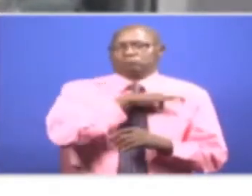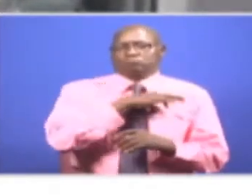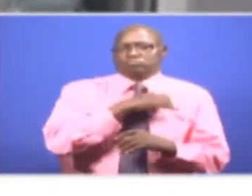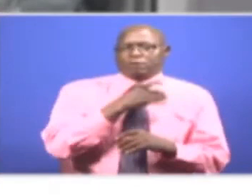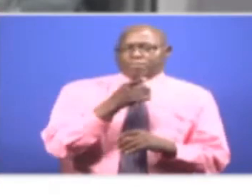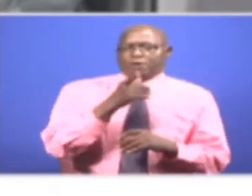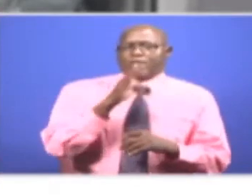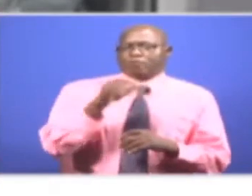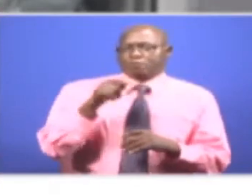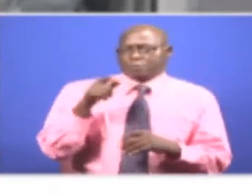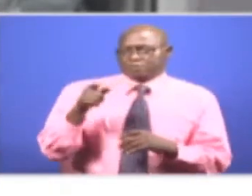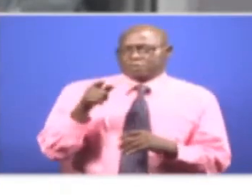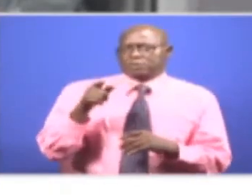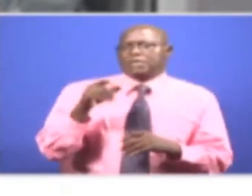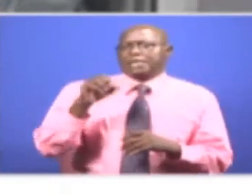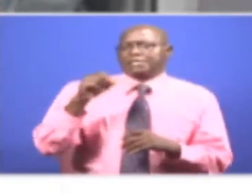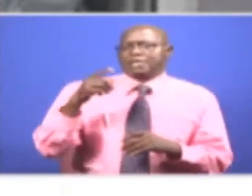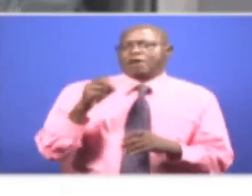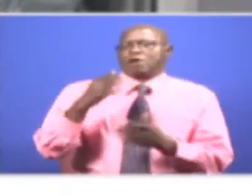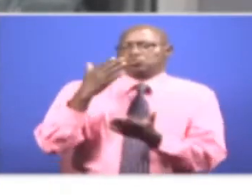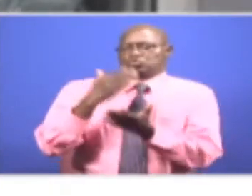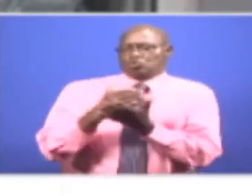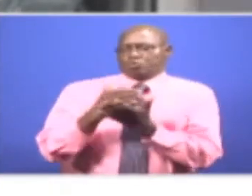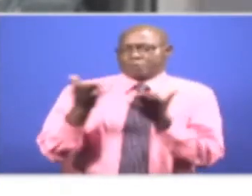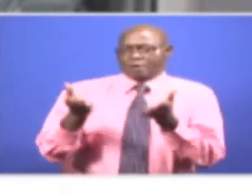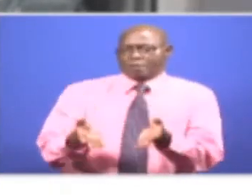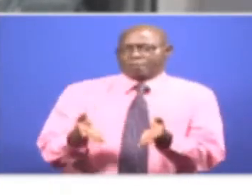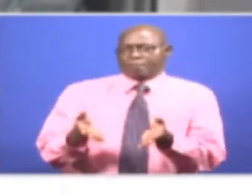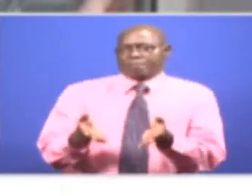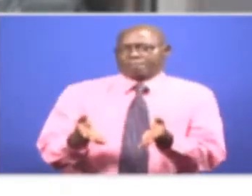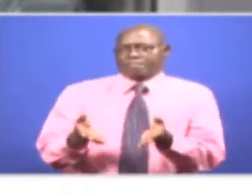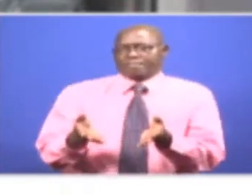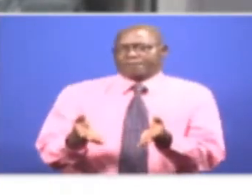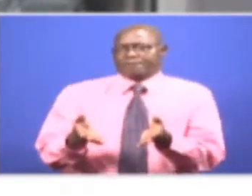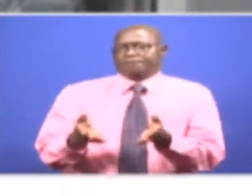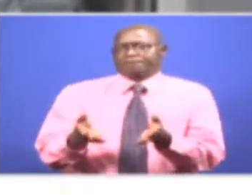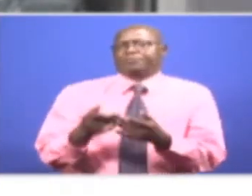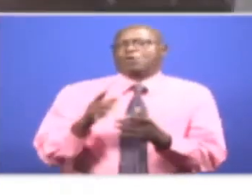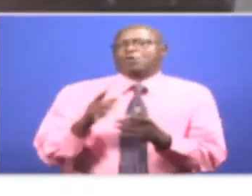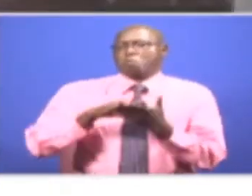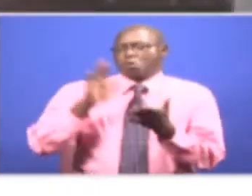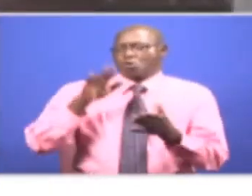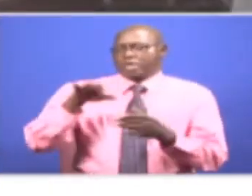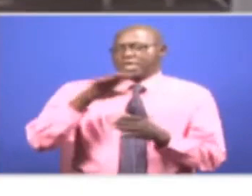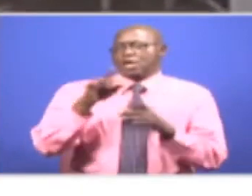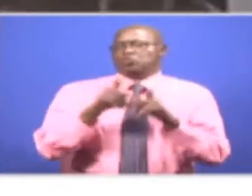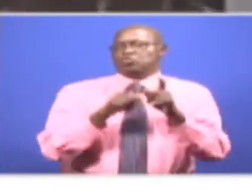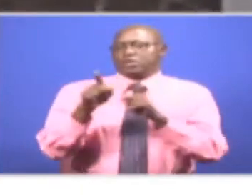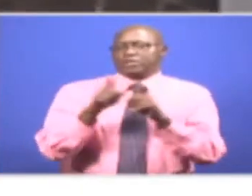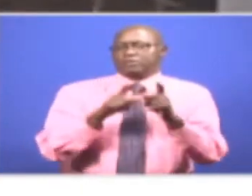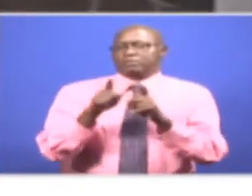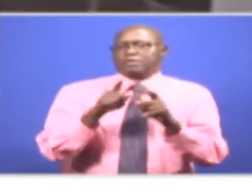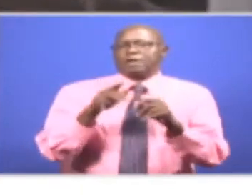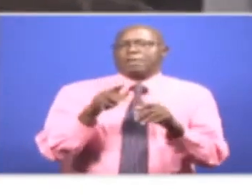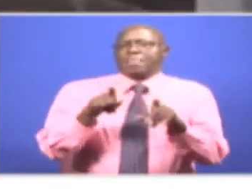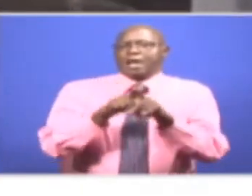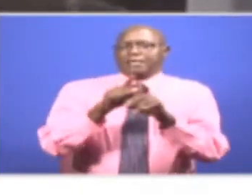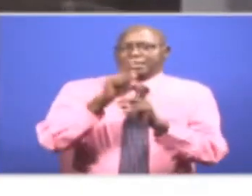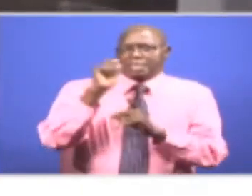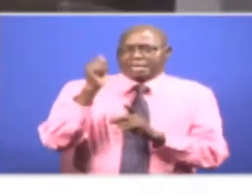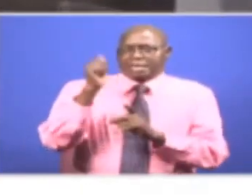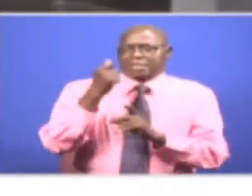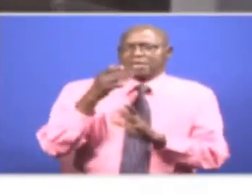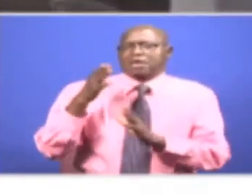gari kusimama wakati kama huu, especially kwa mambo ya tourism. As Kenya Railways, we are actually